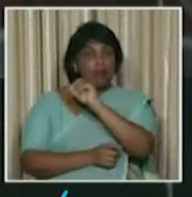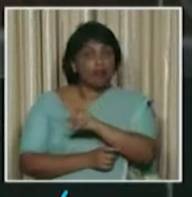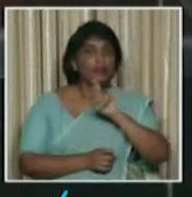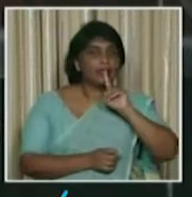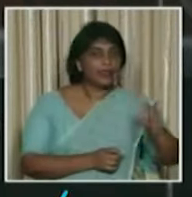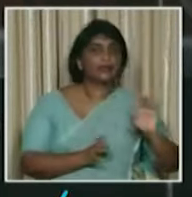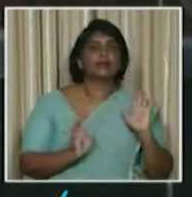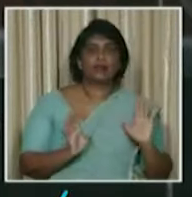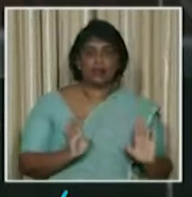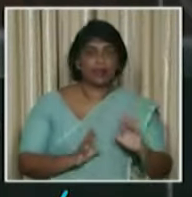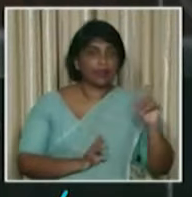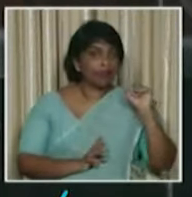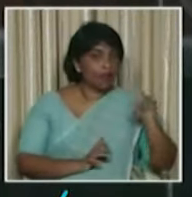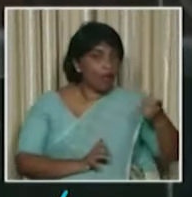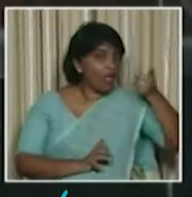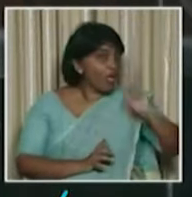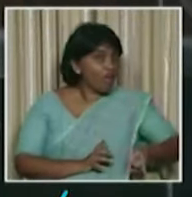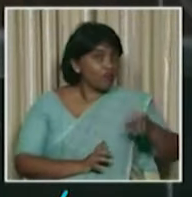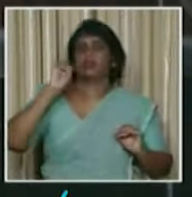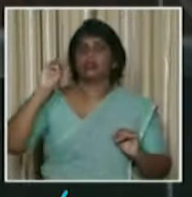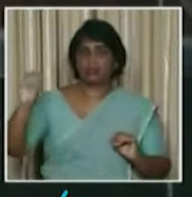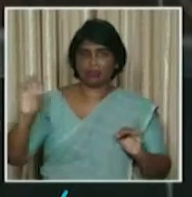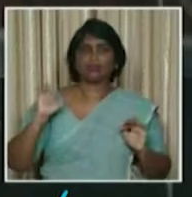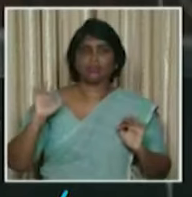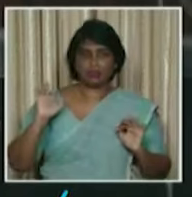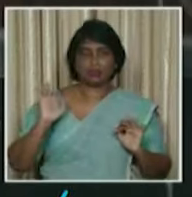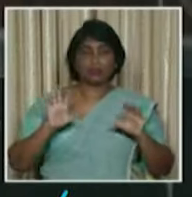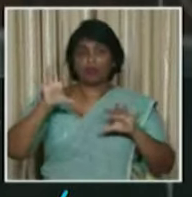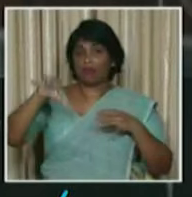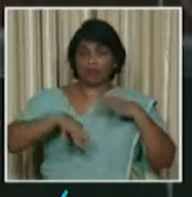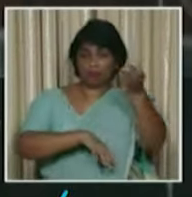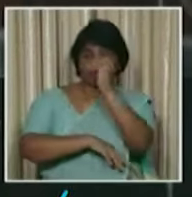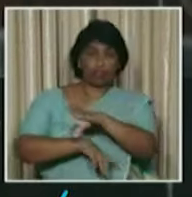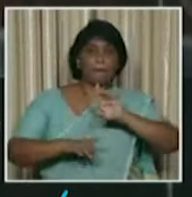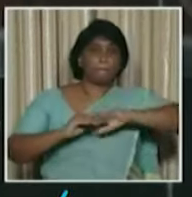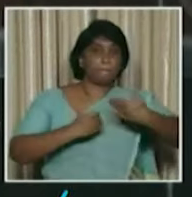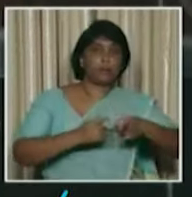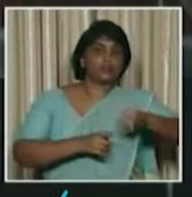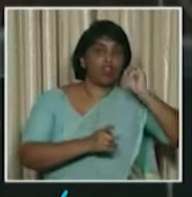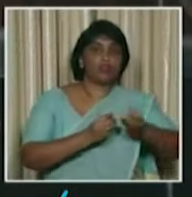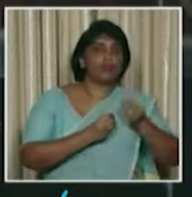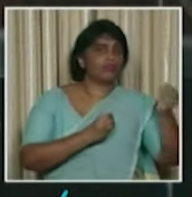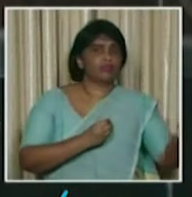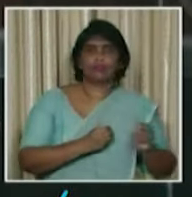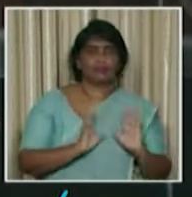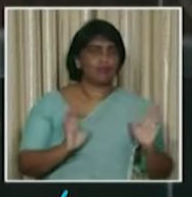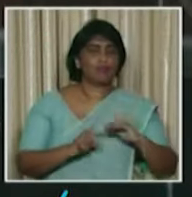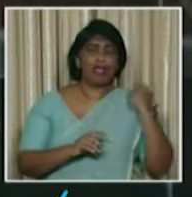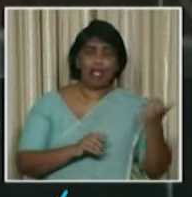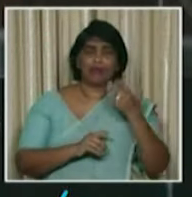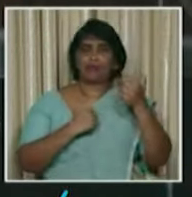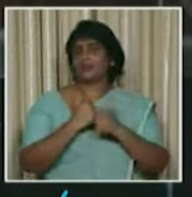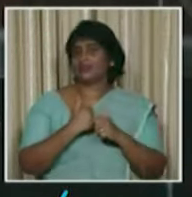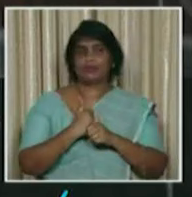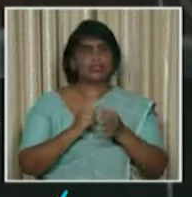කිරීම. නිර්දේශය අනුමත කළොත් පමණයි පත් කිරීම කරන්න පුළුවන්. පත්වීම කළ පසු අනුමැතියකට එන්නේ මේ අලුත් සංස්කෘතියක් හදාගෙන තියෙනවා. එහෙම